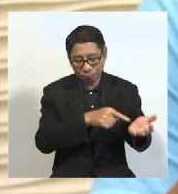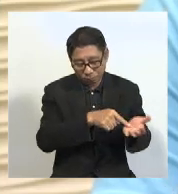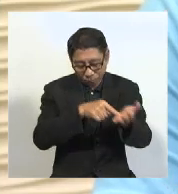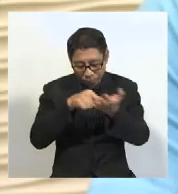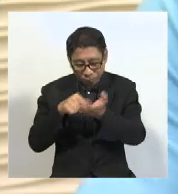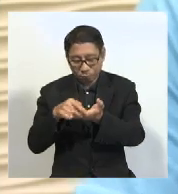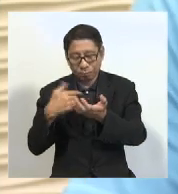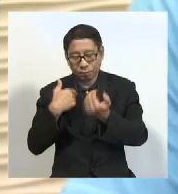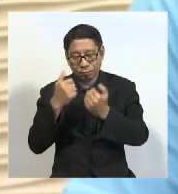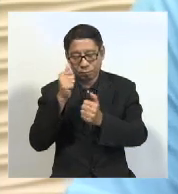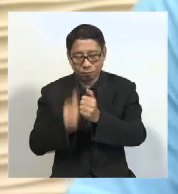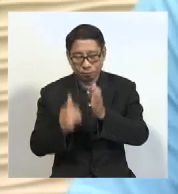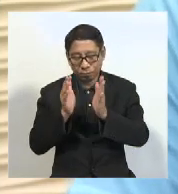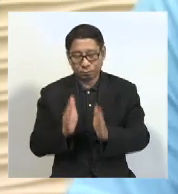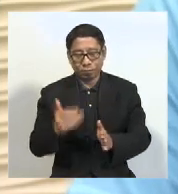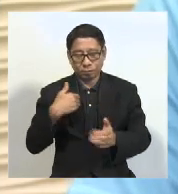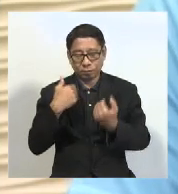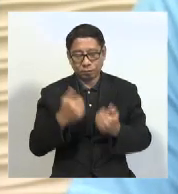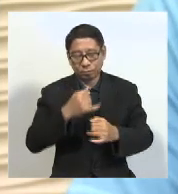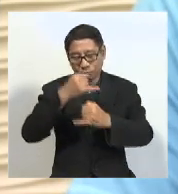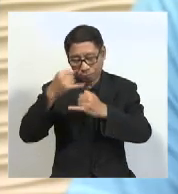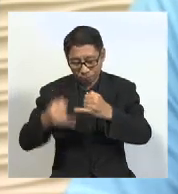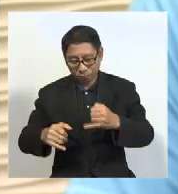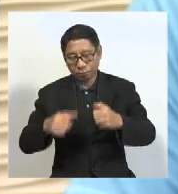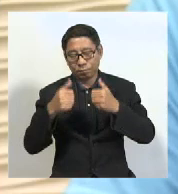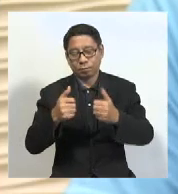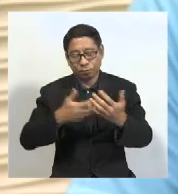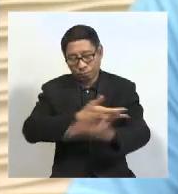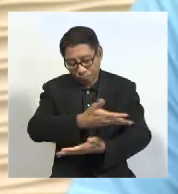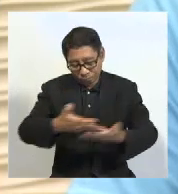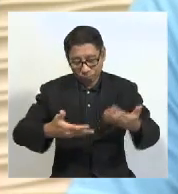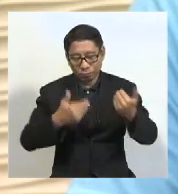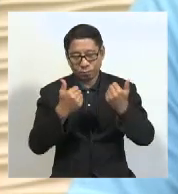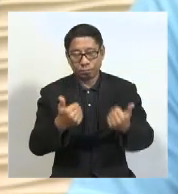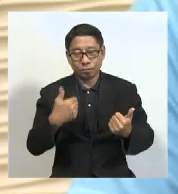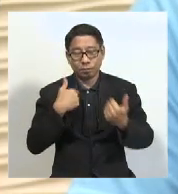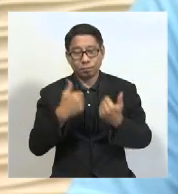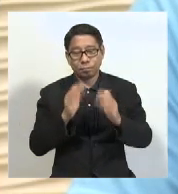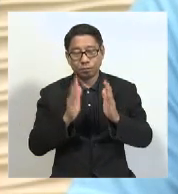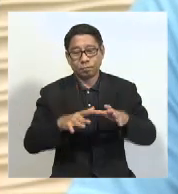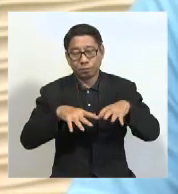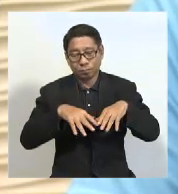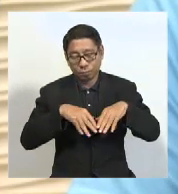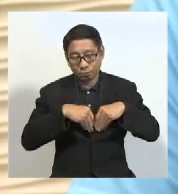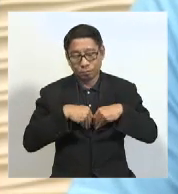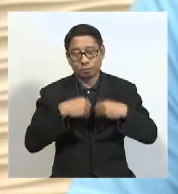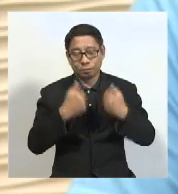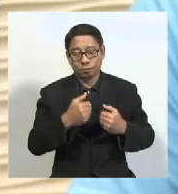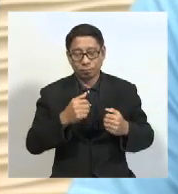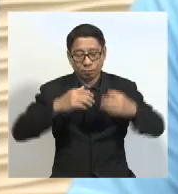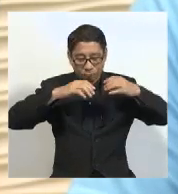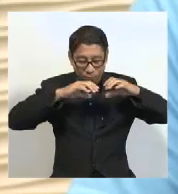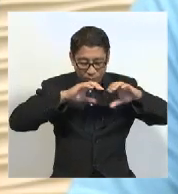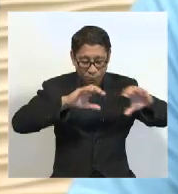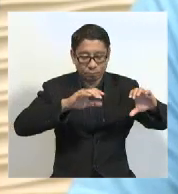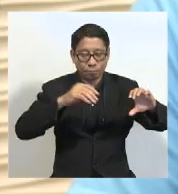ายจบกันด้วยดีนะครับการเจรจาในครั้งนี้นะฮะก็เป็นที่ยอมรับของทั้งส่วนราชการ